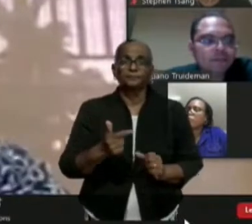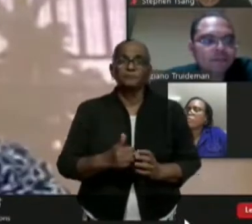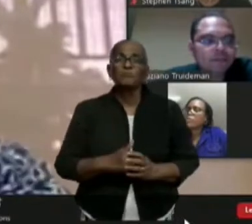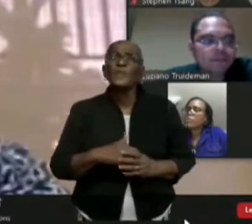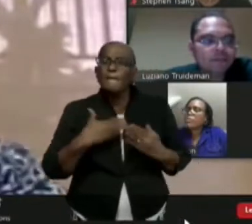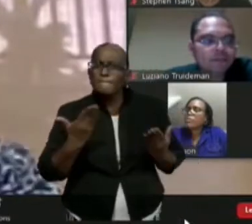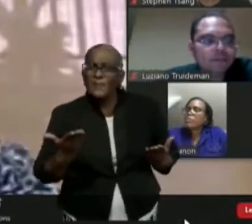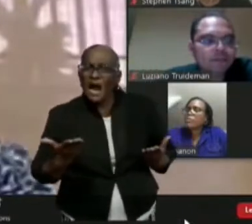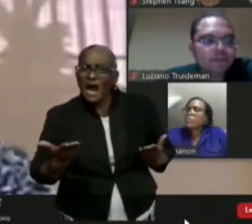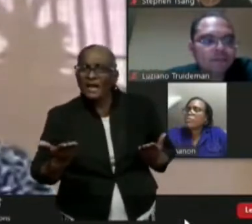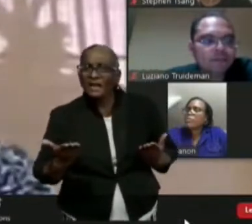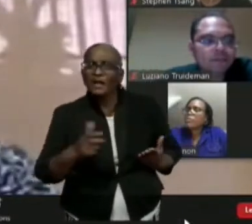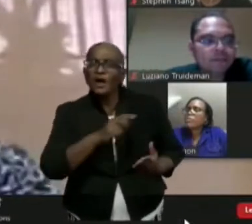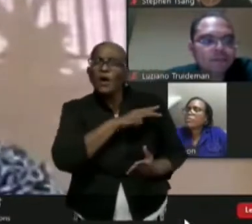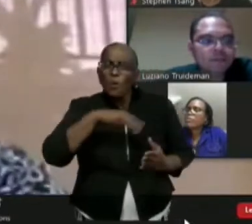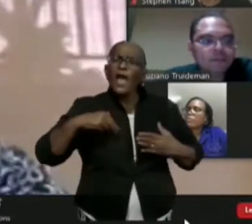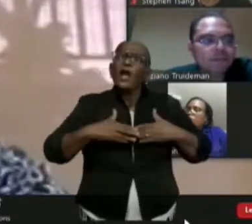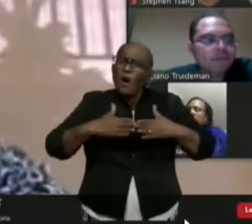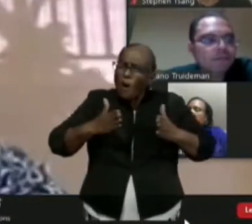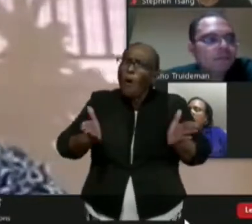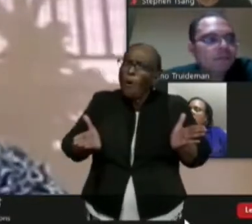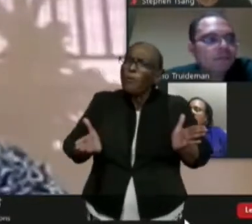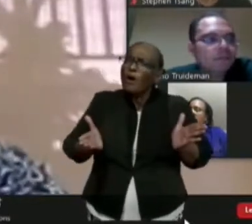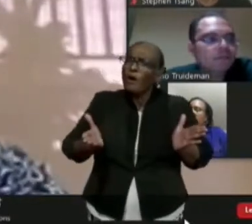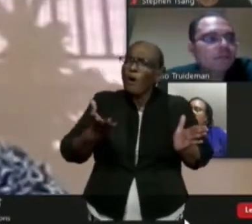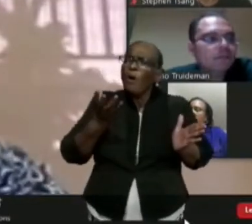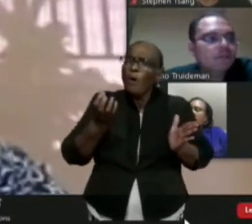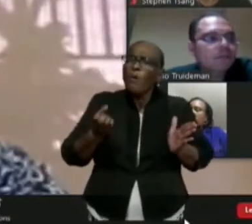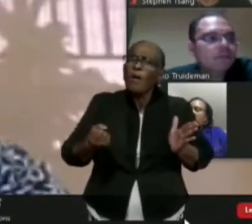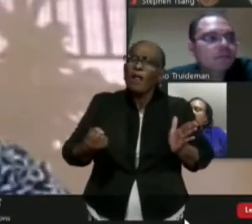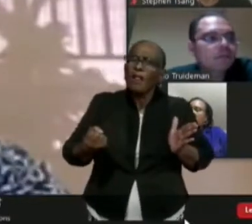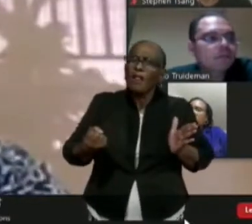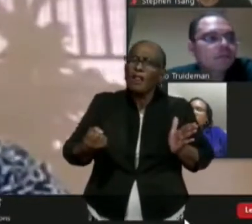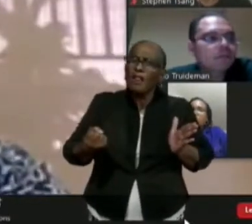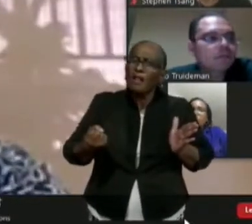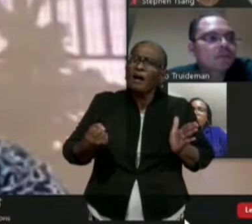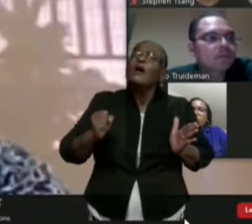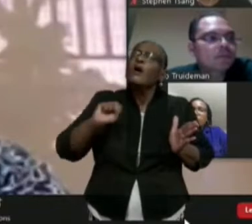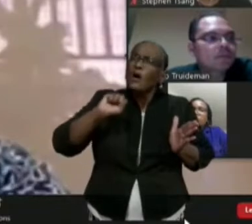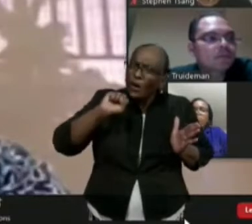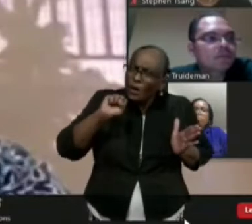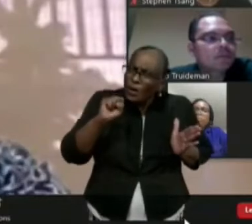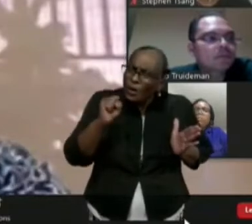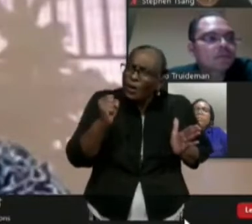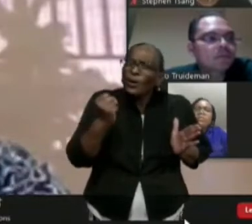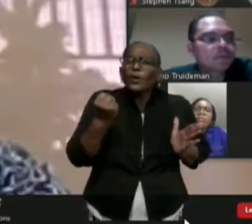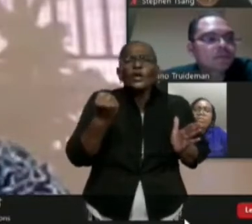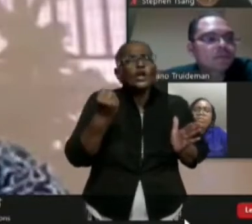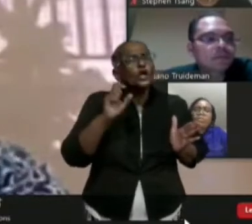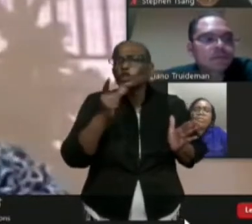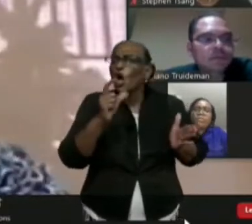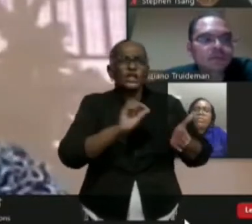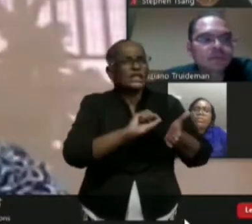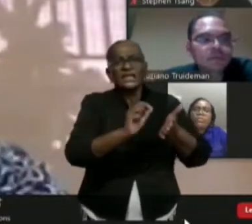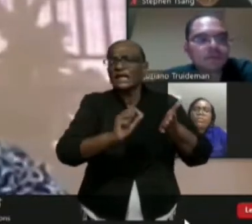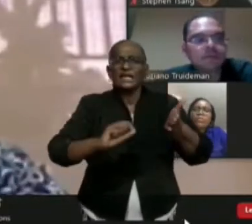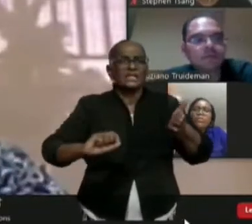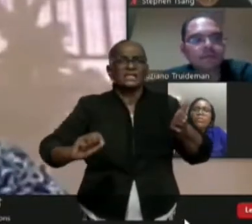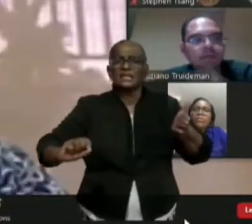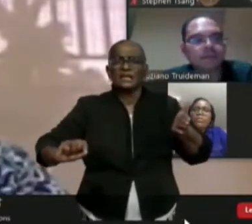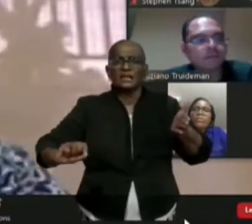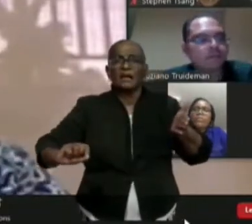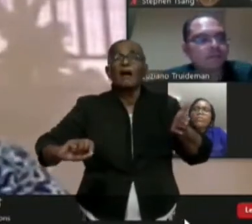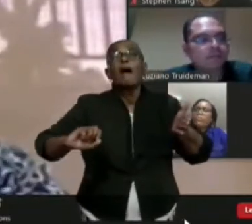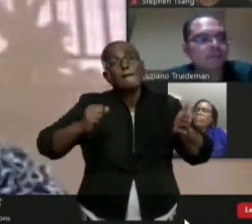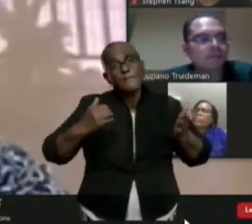Maar we staan er wel open voor en we kunnen dat officieel nog niet registreren, maar we